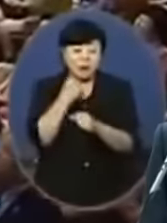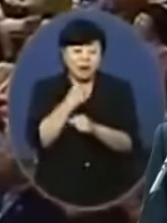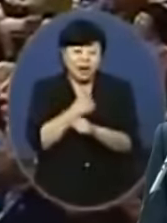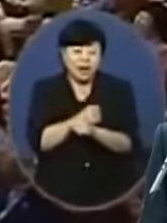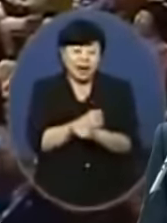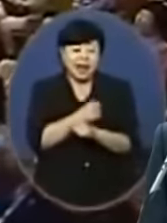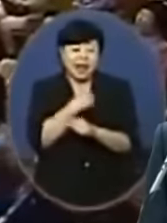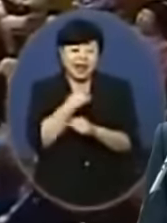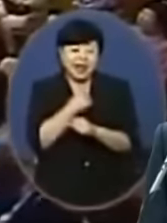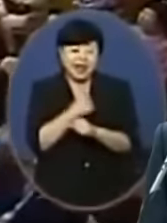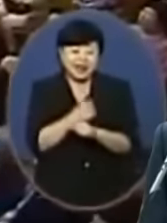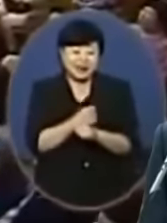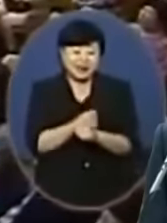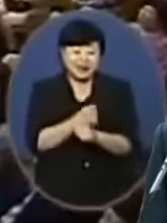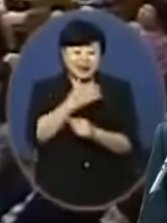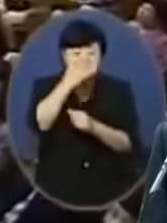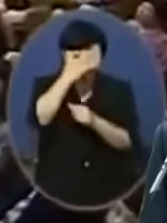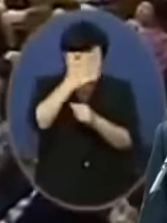잘되고